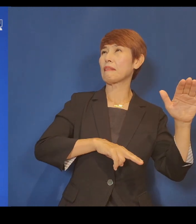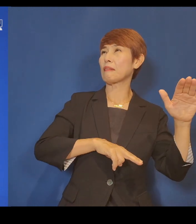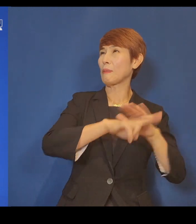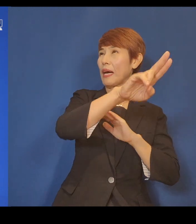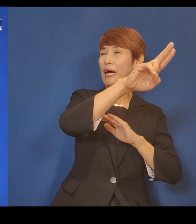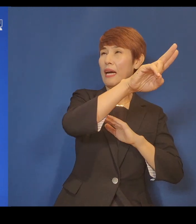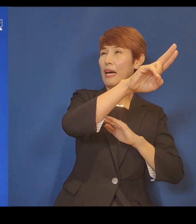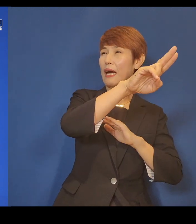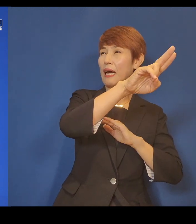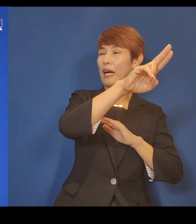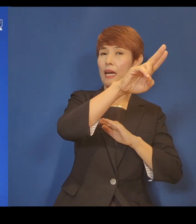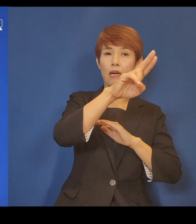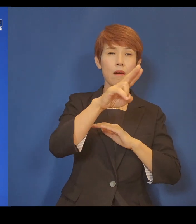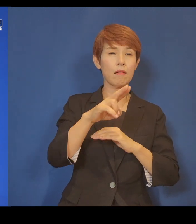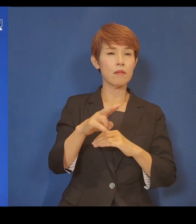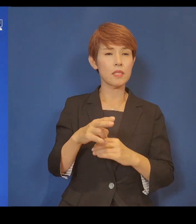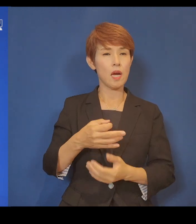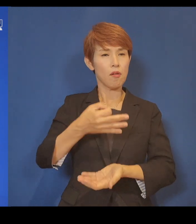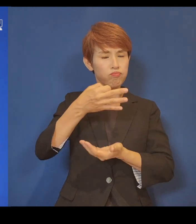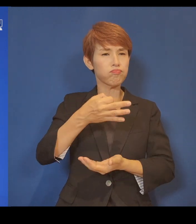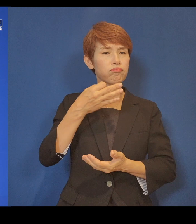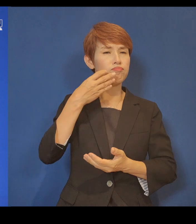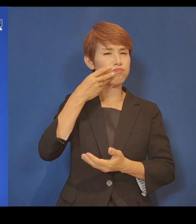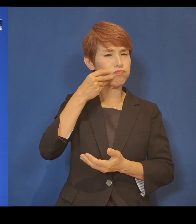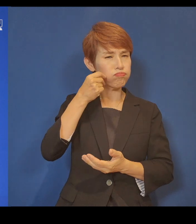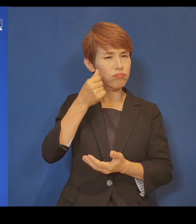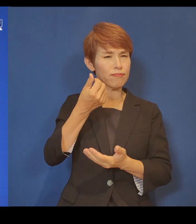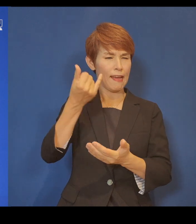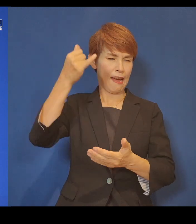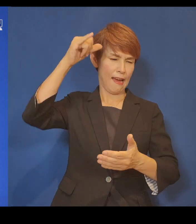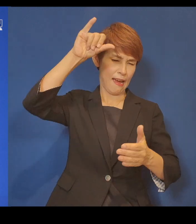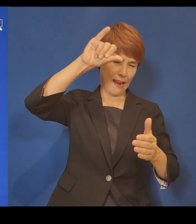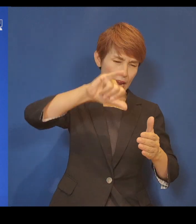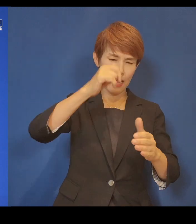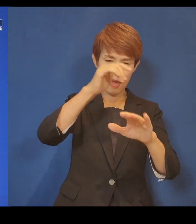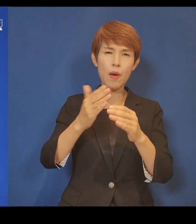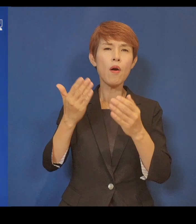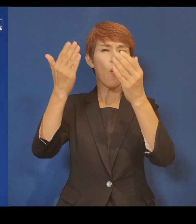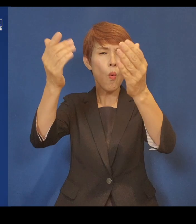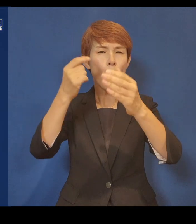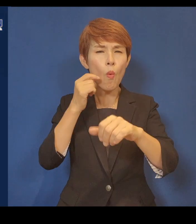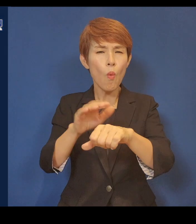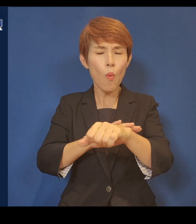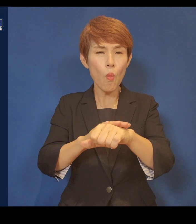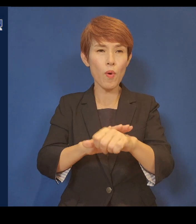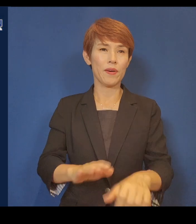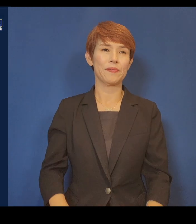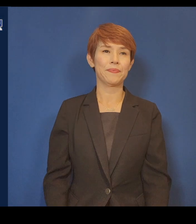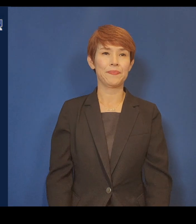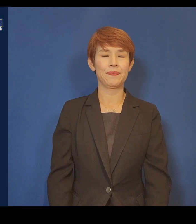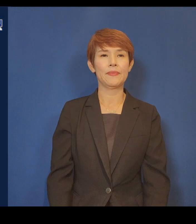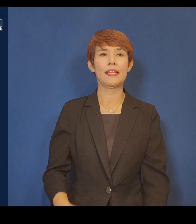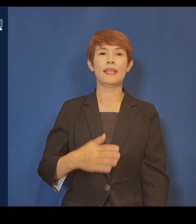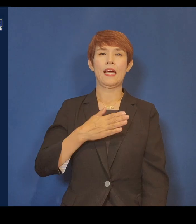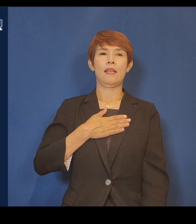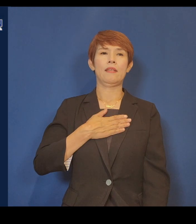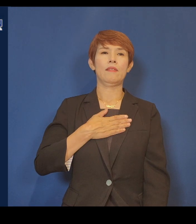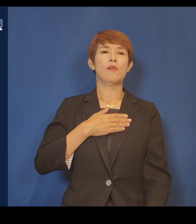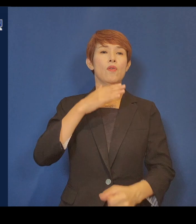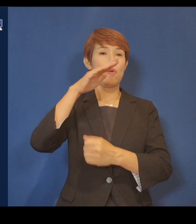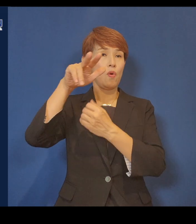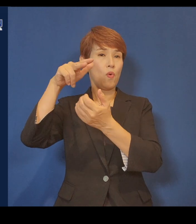유일한 재산을 하나님께 다 쏟아버릴 수 있나요? 말씀 보죠. 나는